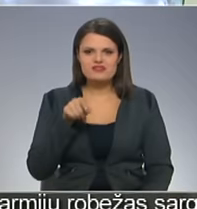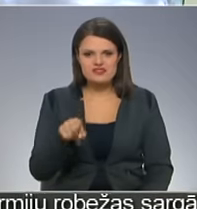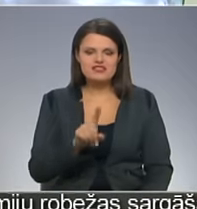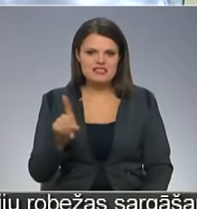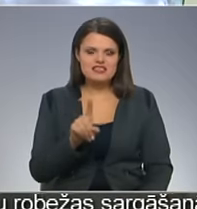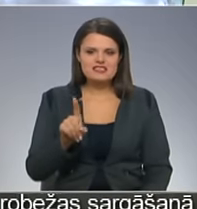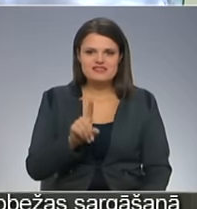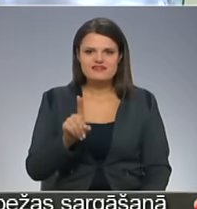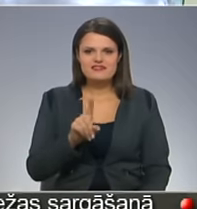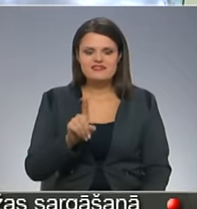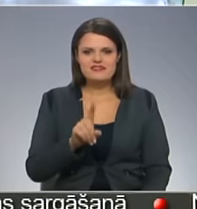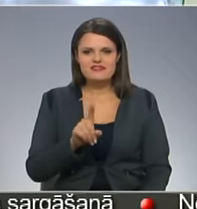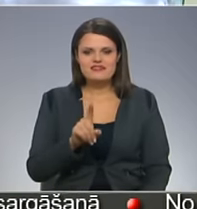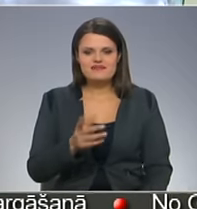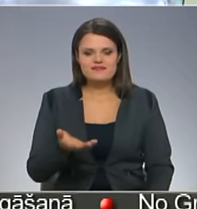ir